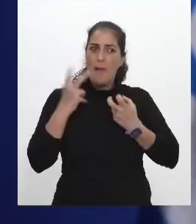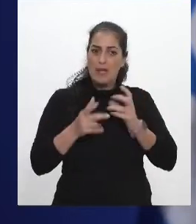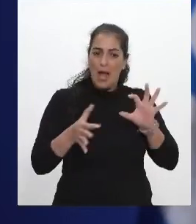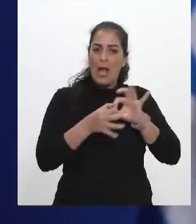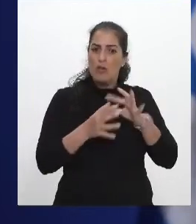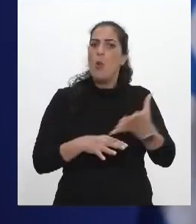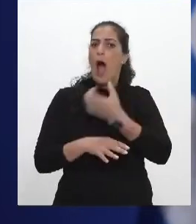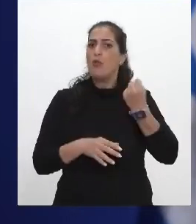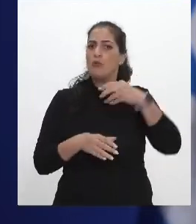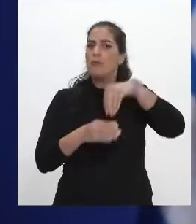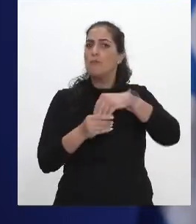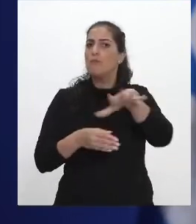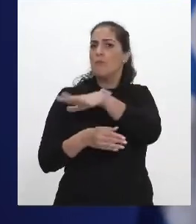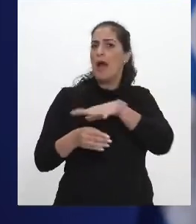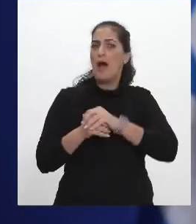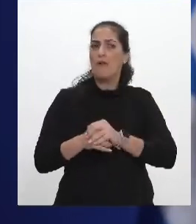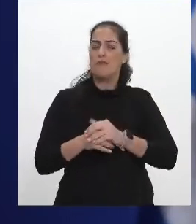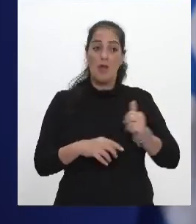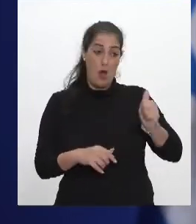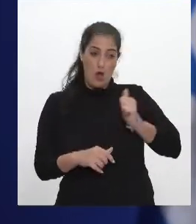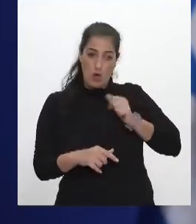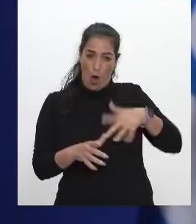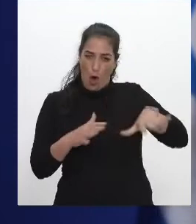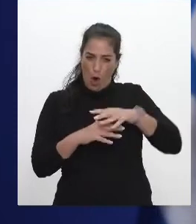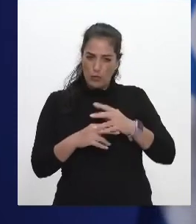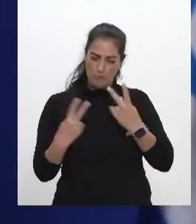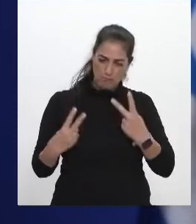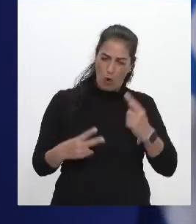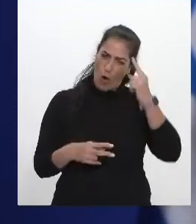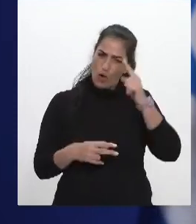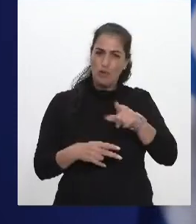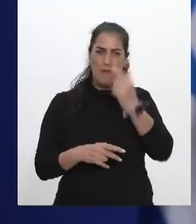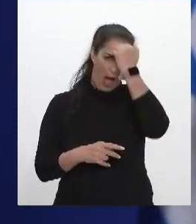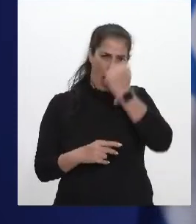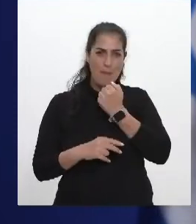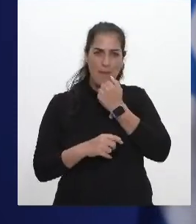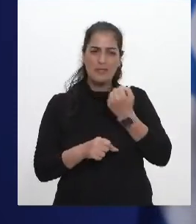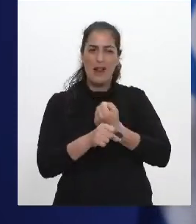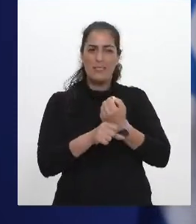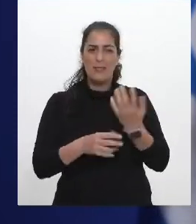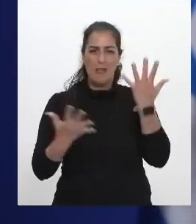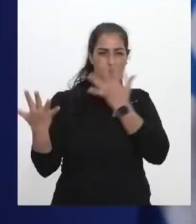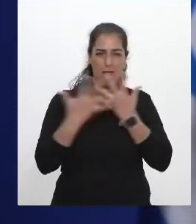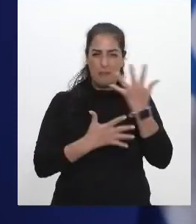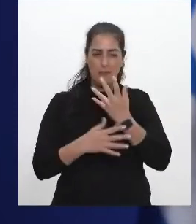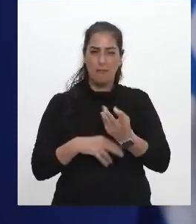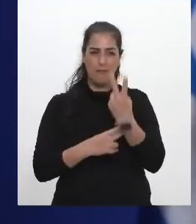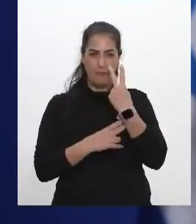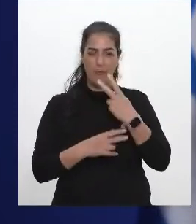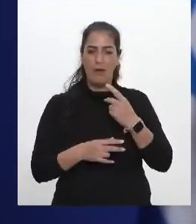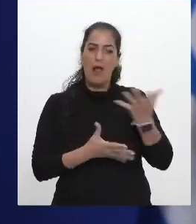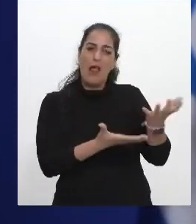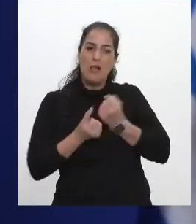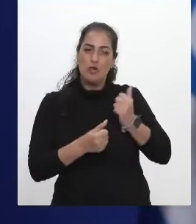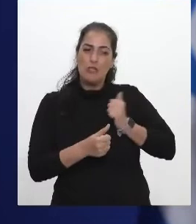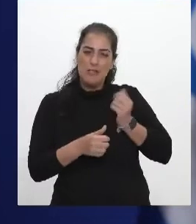במרחב הערכת הכוחות בשטח היייתה כי מדובר בניסיון של חמס לבצע תיה ולמשוך את הכוחות למערב